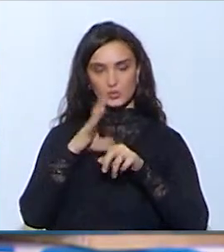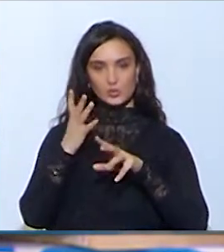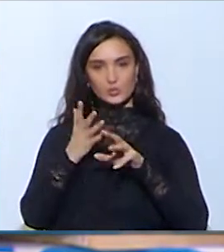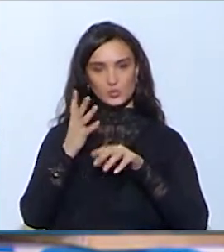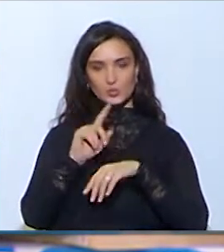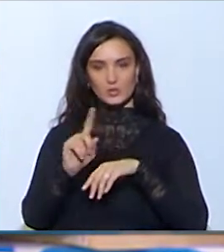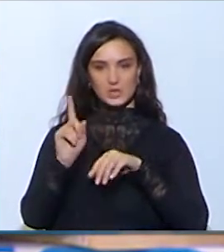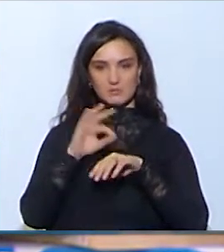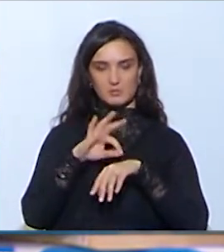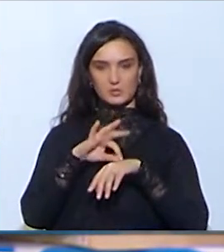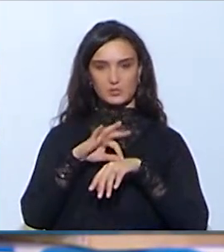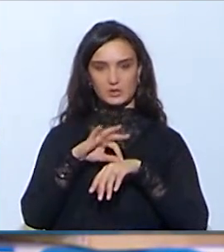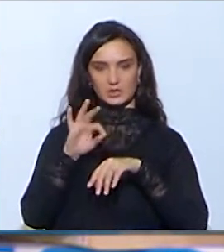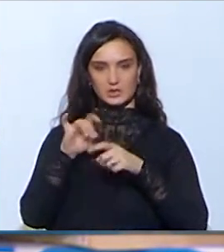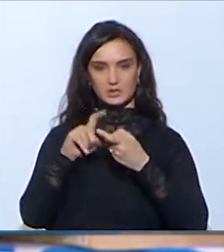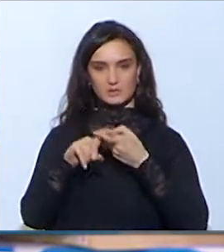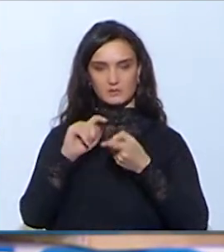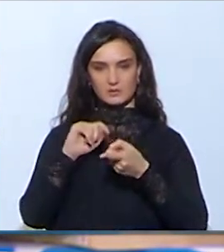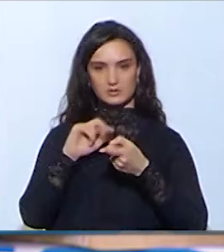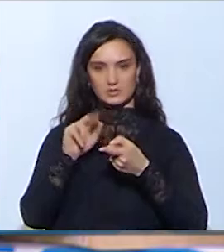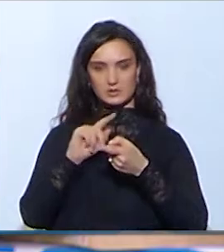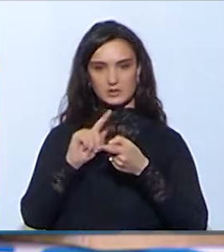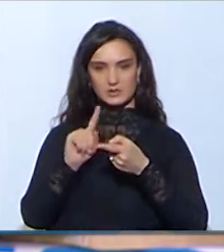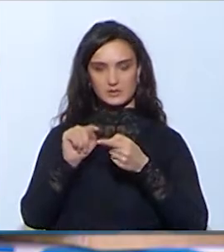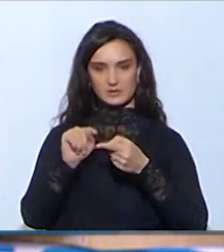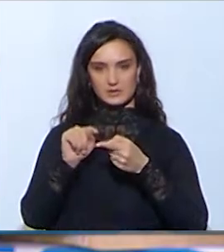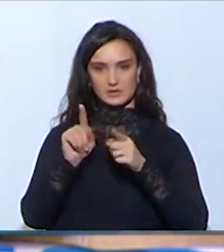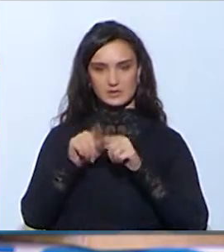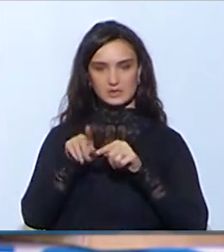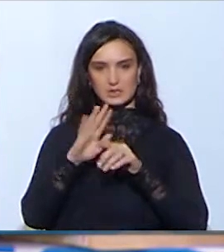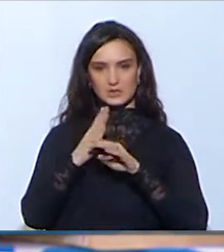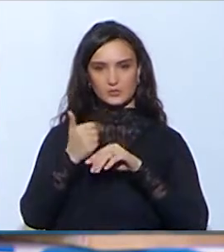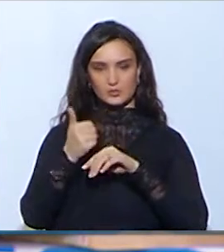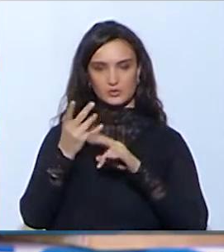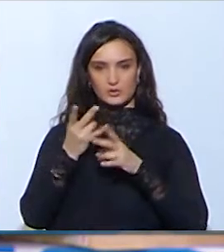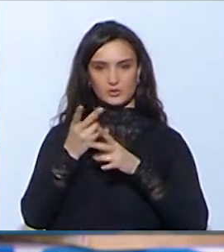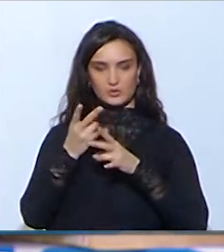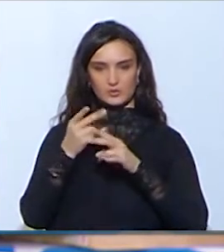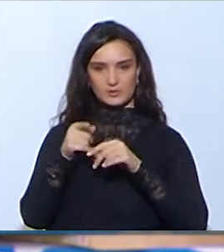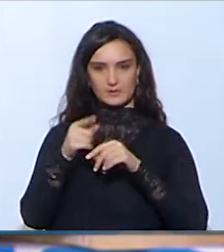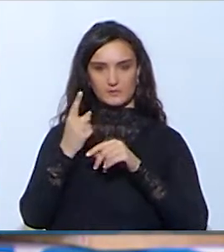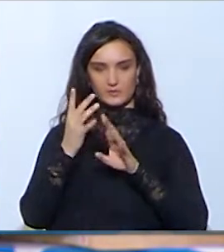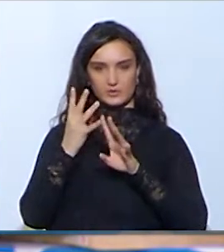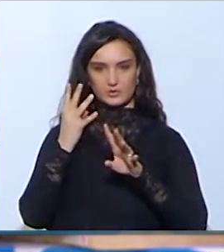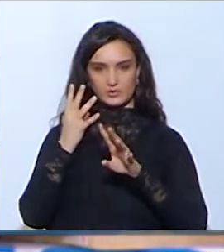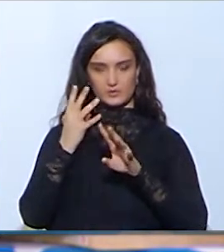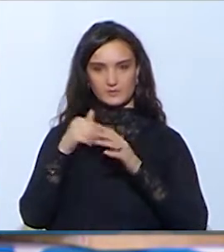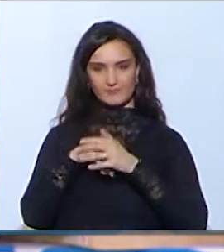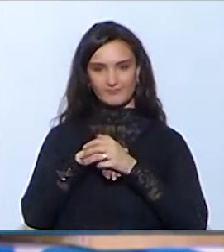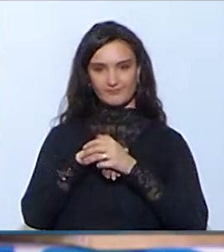თუ რაიმე პათოლოგიასთან გვაქვს საქმე და რაღაც ისე არ მიდის, როგორც საჭირო არის. პირველ რიგში